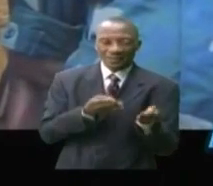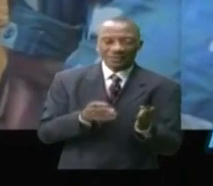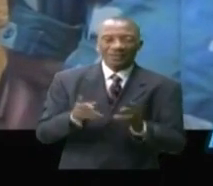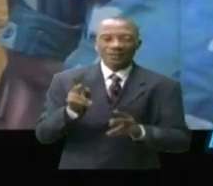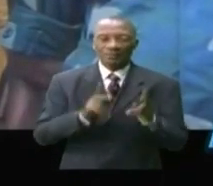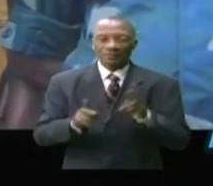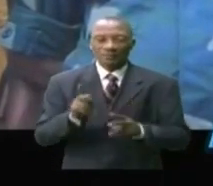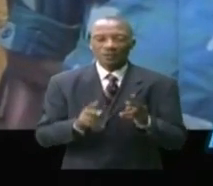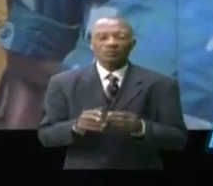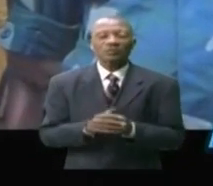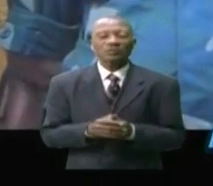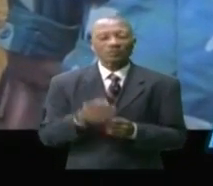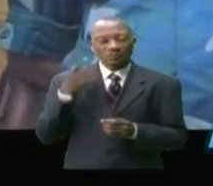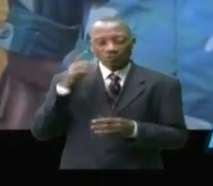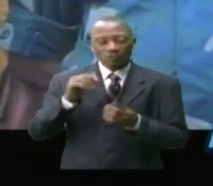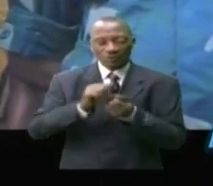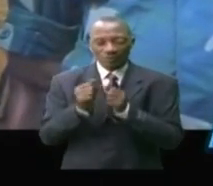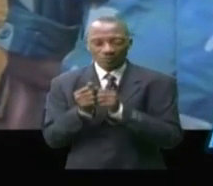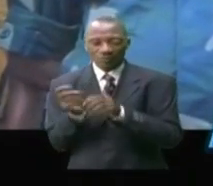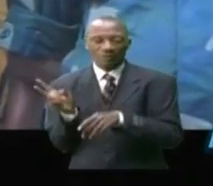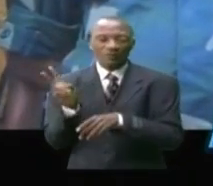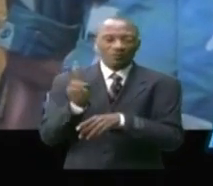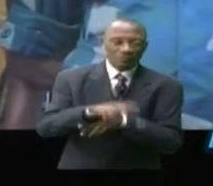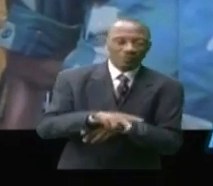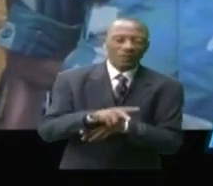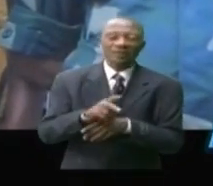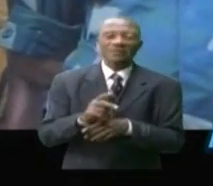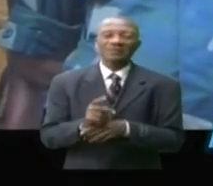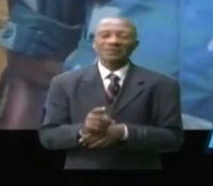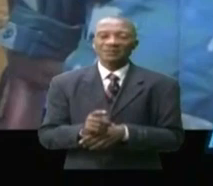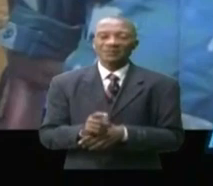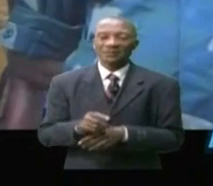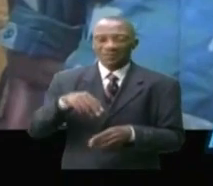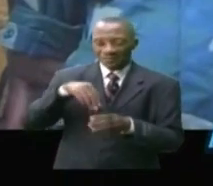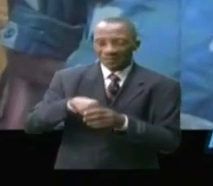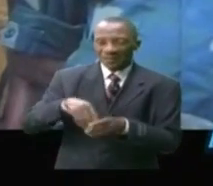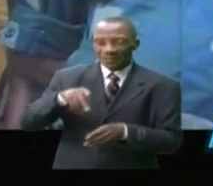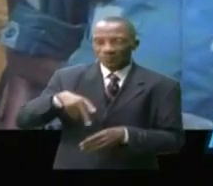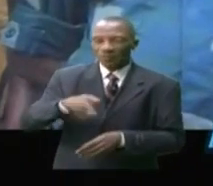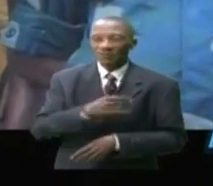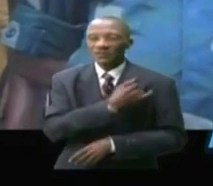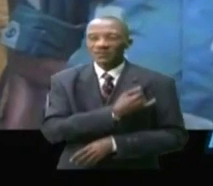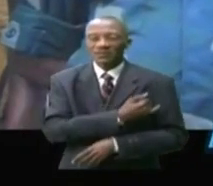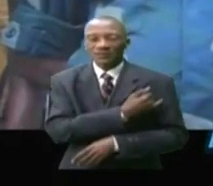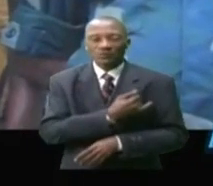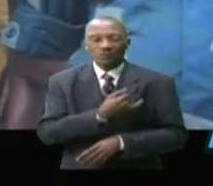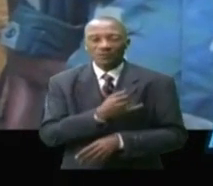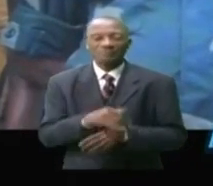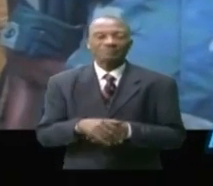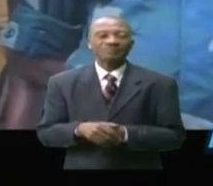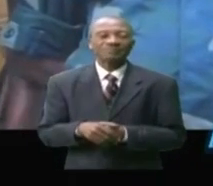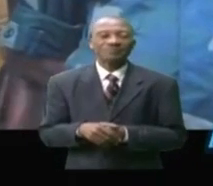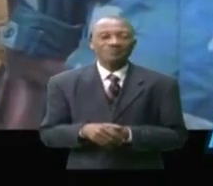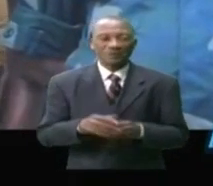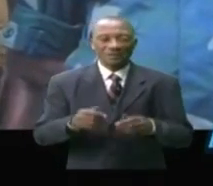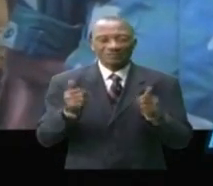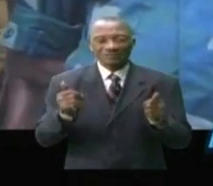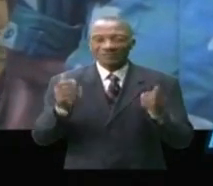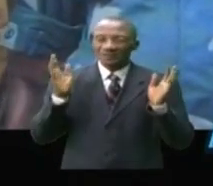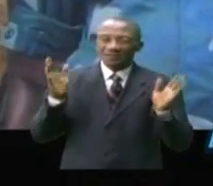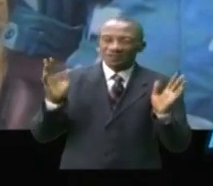axes routiers dans les entités Bira et ailleurs en vue d'assurer la